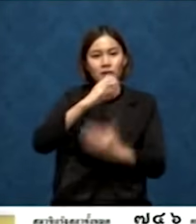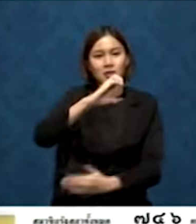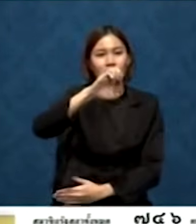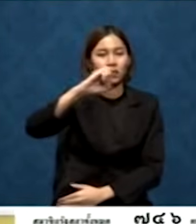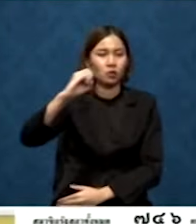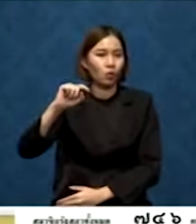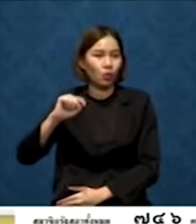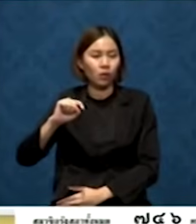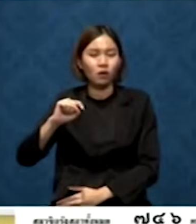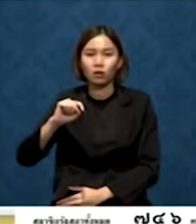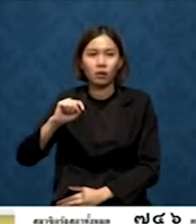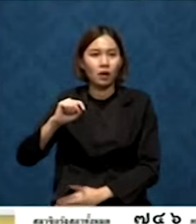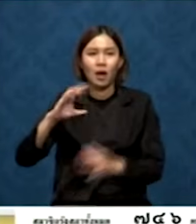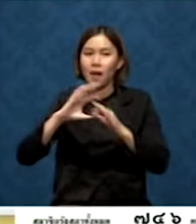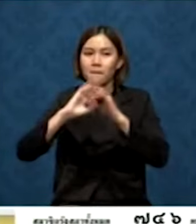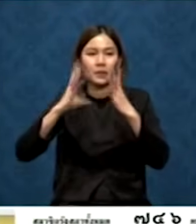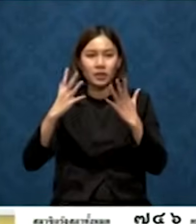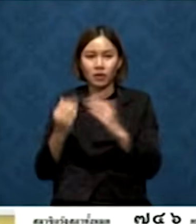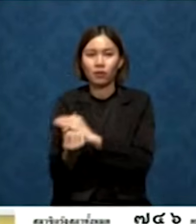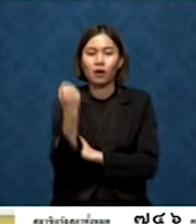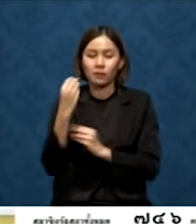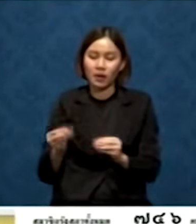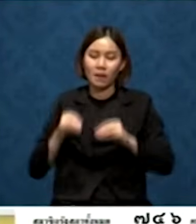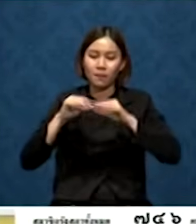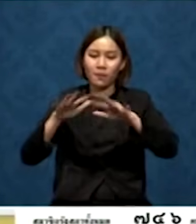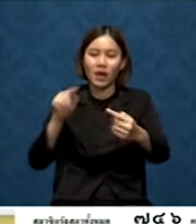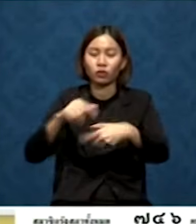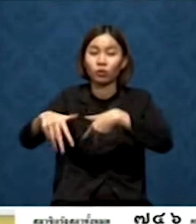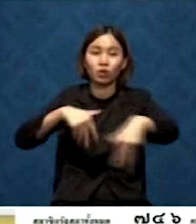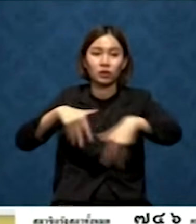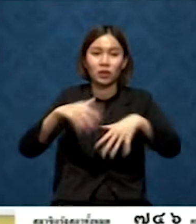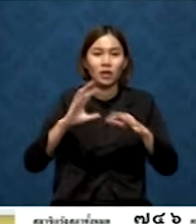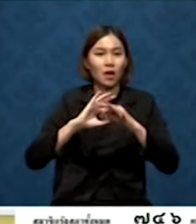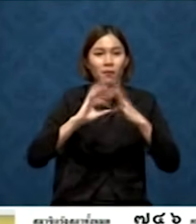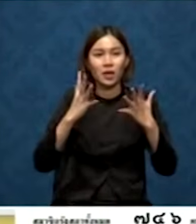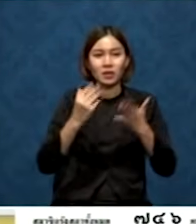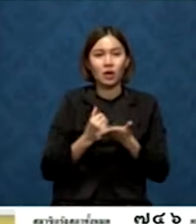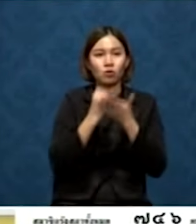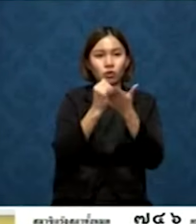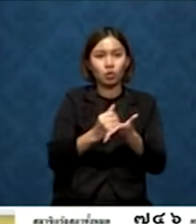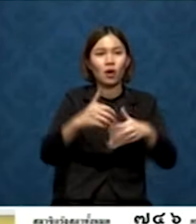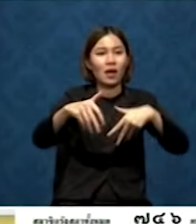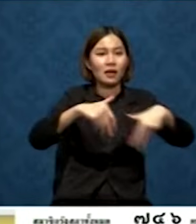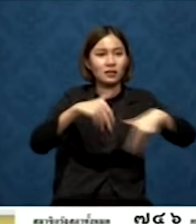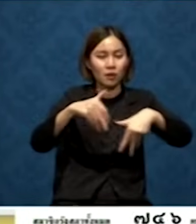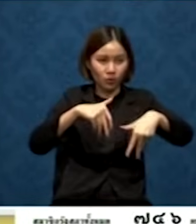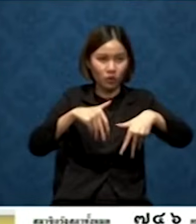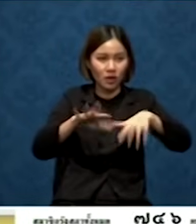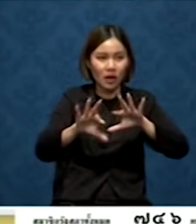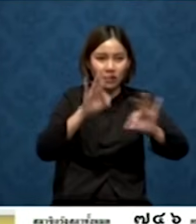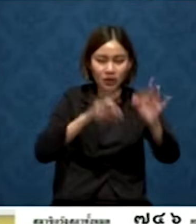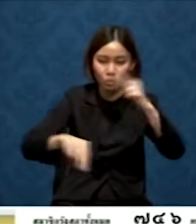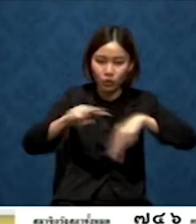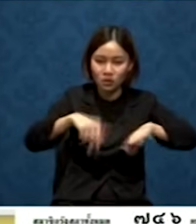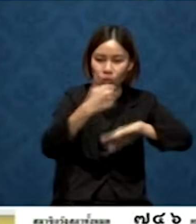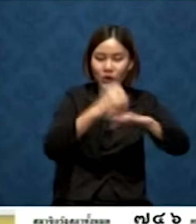ที่ไม่ได้เกี่ยวข้องกับการกระจายอำนาจสู่ท้องถิ่นไม่ได้เกี่ยวข้องกับการทำให้ประชาชนไปอยู่ในสมการของการคัดเลือกและตรวจสอบ